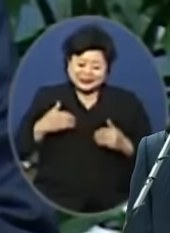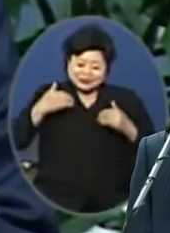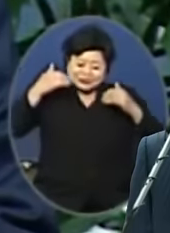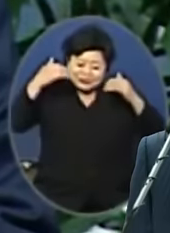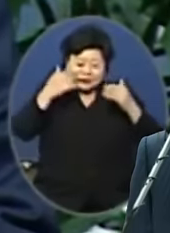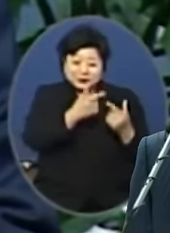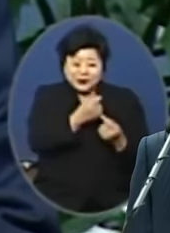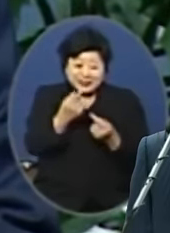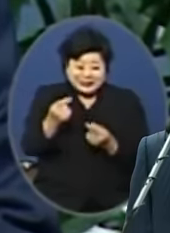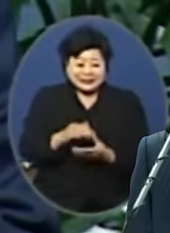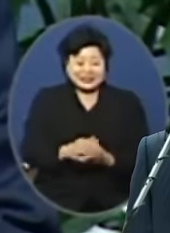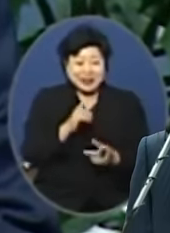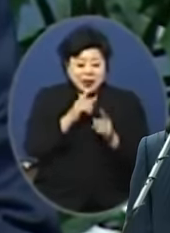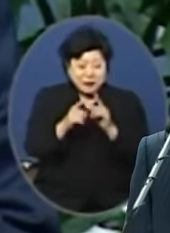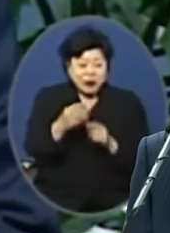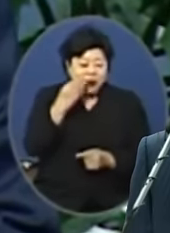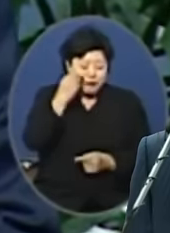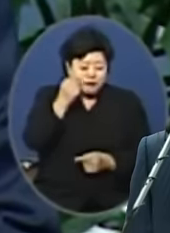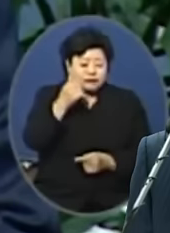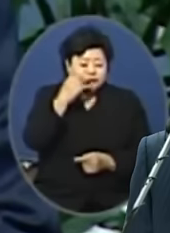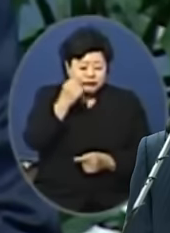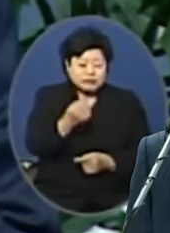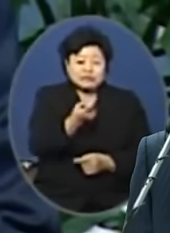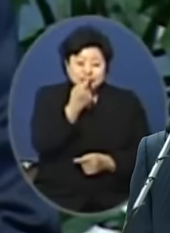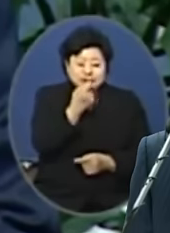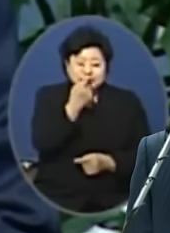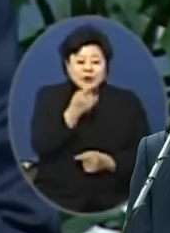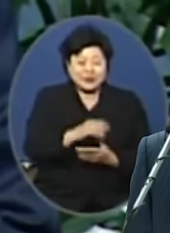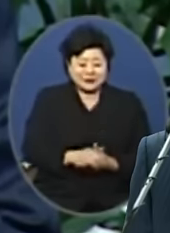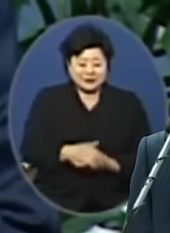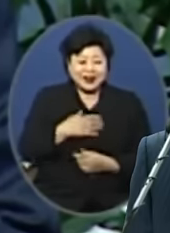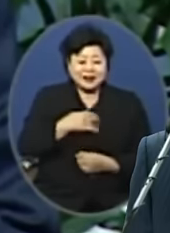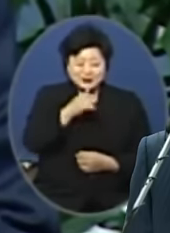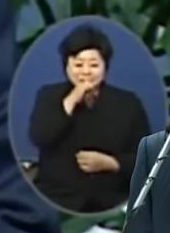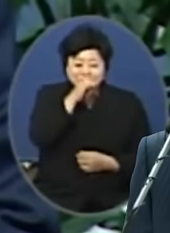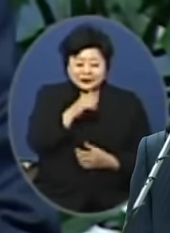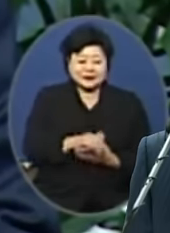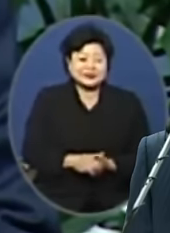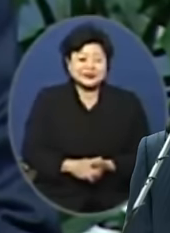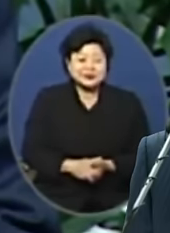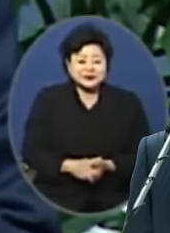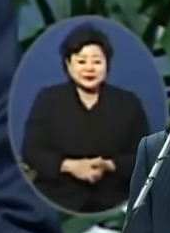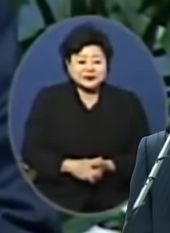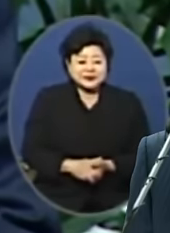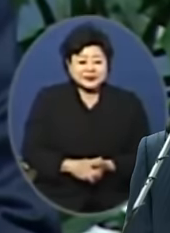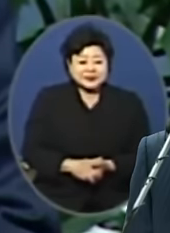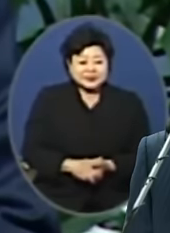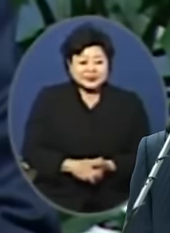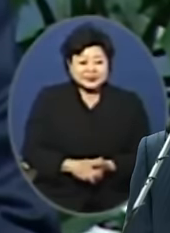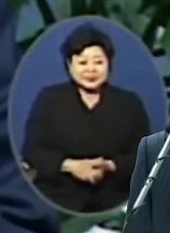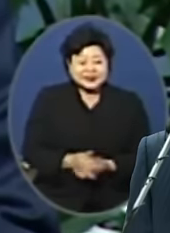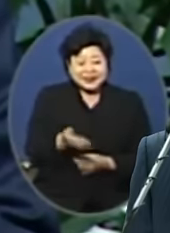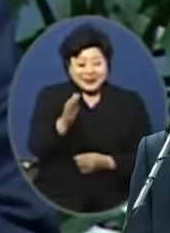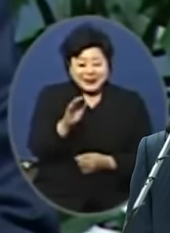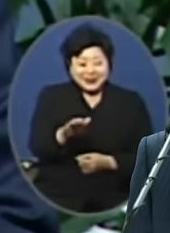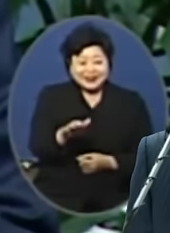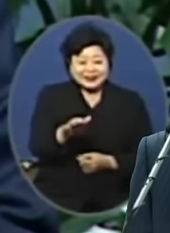것처럼 말도 쑥쑥 자라는 것을 볼 수가 있습니다.